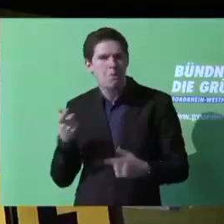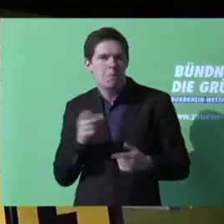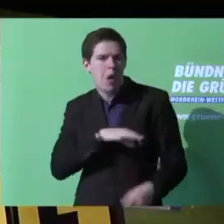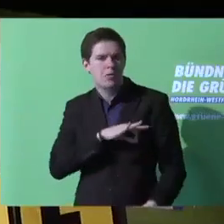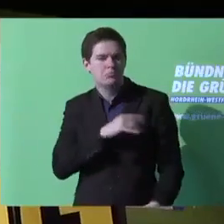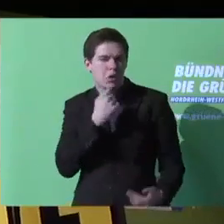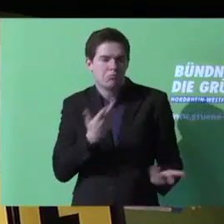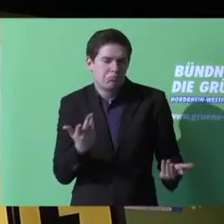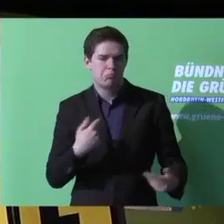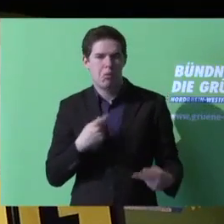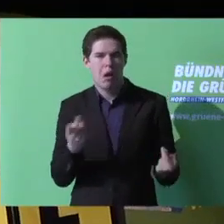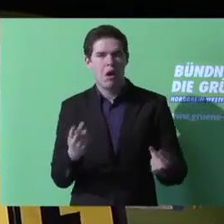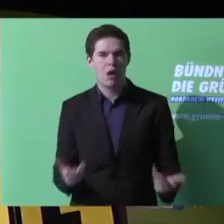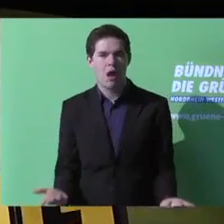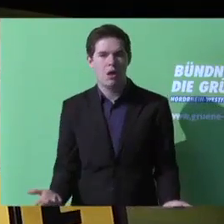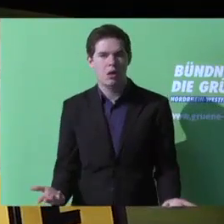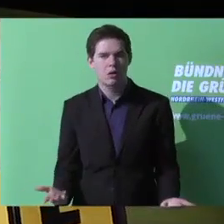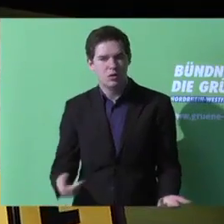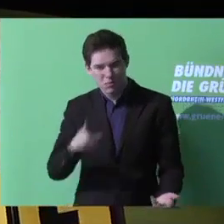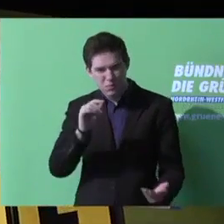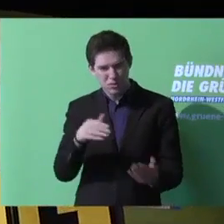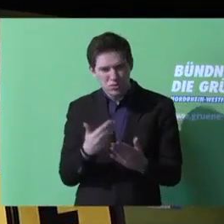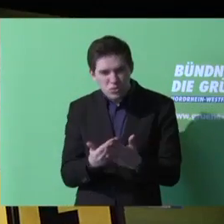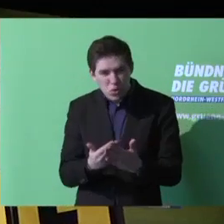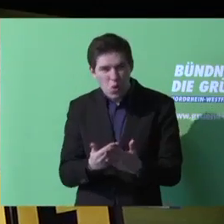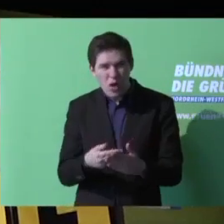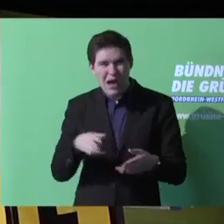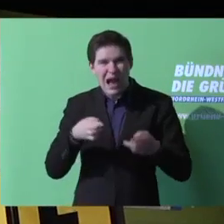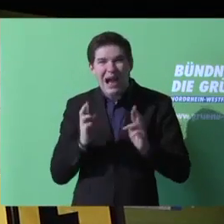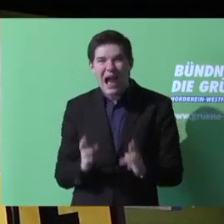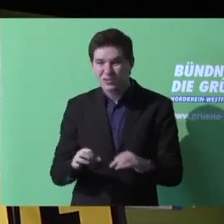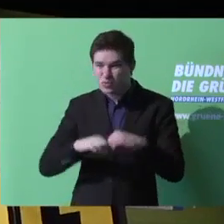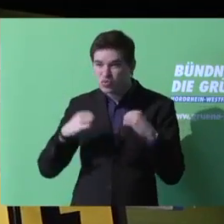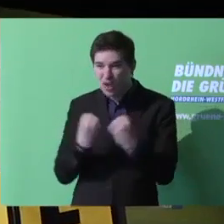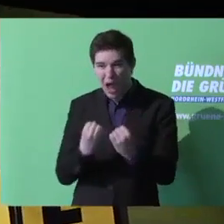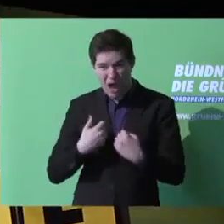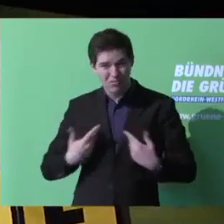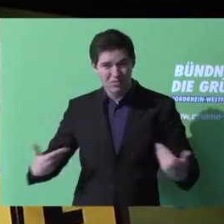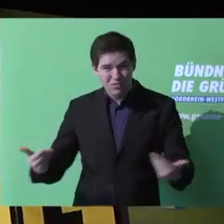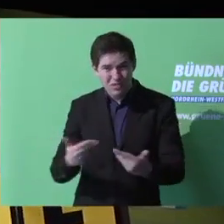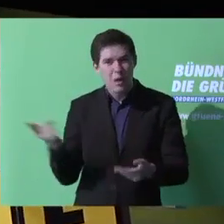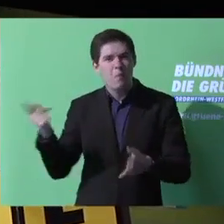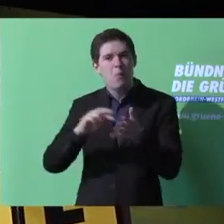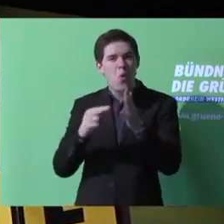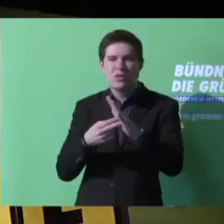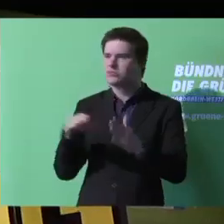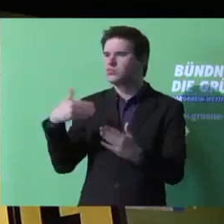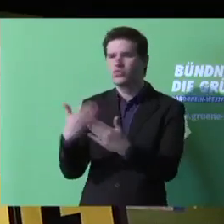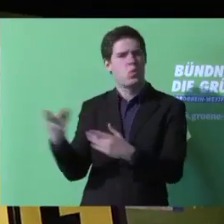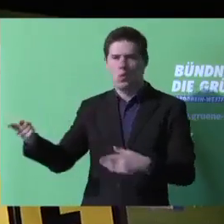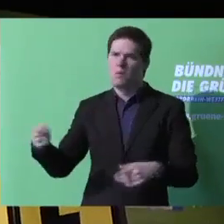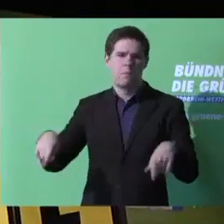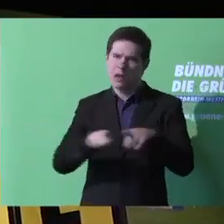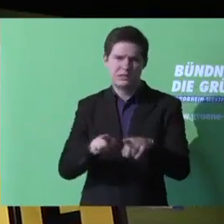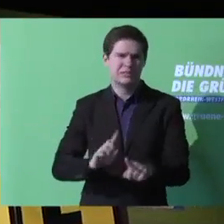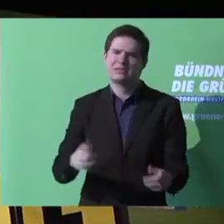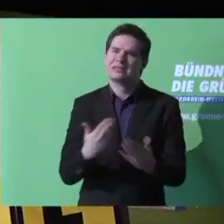wird diese eines Rechtsstaats zutiefst unwürdige Politik beendet am 22.